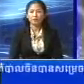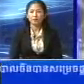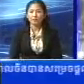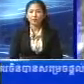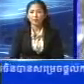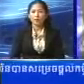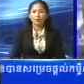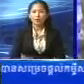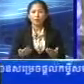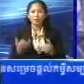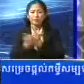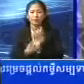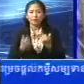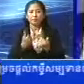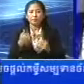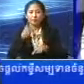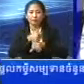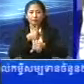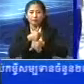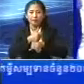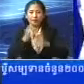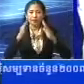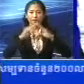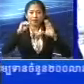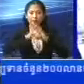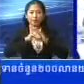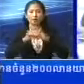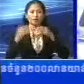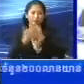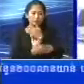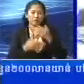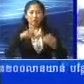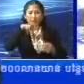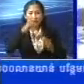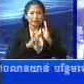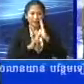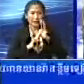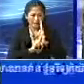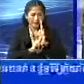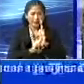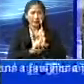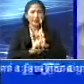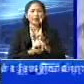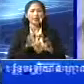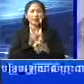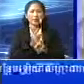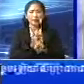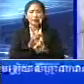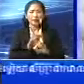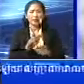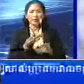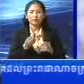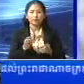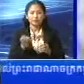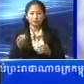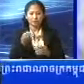ច្ចុប្បន្នប្រទេសកម្ពុជាត្រូវបានប្រធានអគ្គនាយកធនាគារអភិវឌ្ឍន៍ជនបទបានមានប្រសាសន៍អង្គថាកំពុងធ្វើការវិនិយោគលើផ្នែកវិស័យស្រូវ